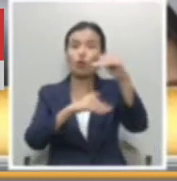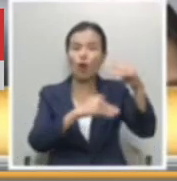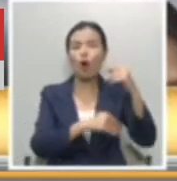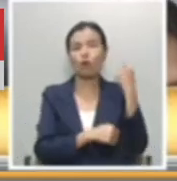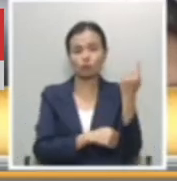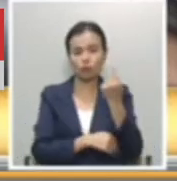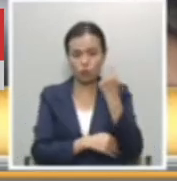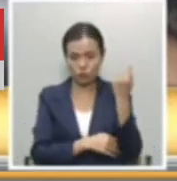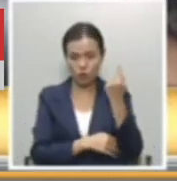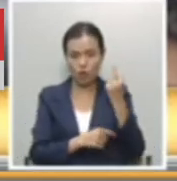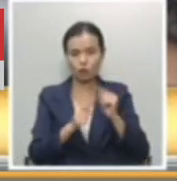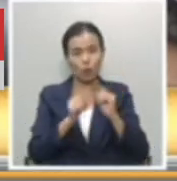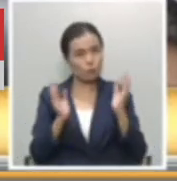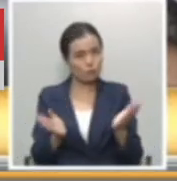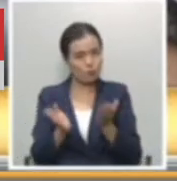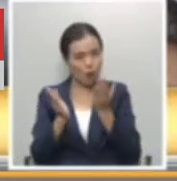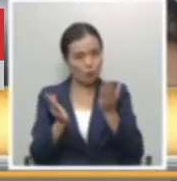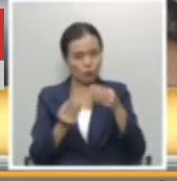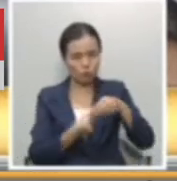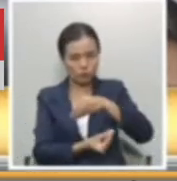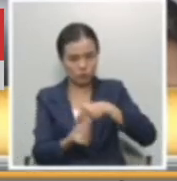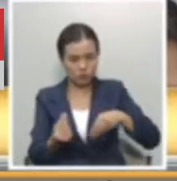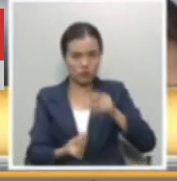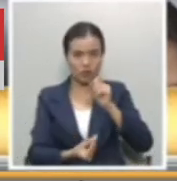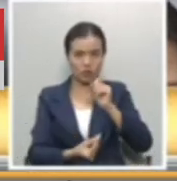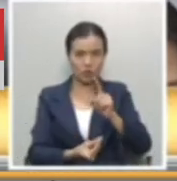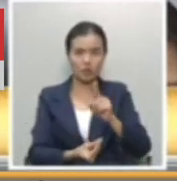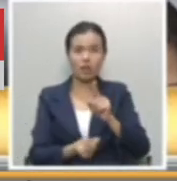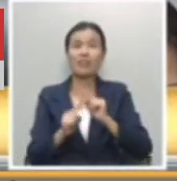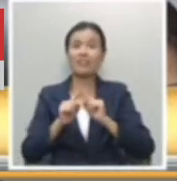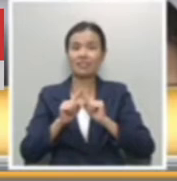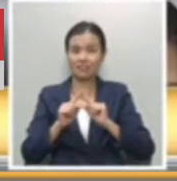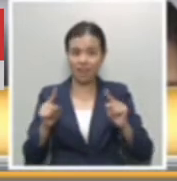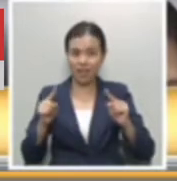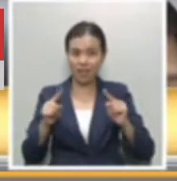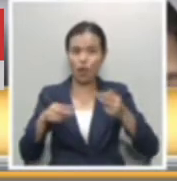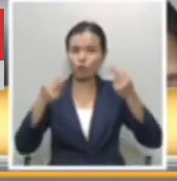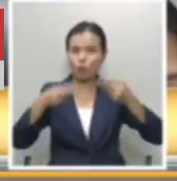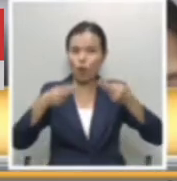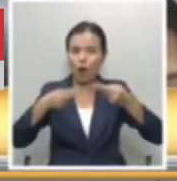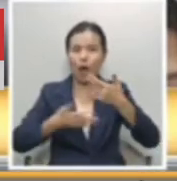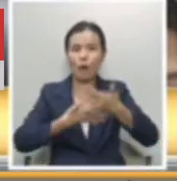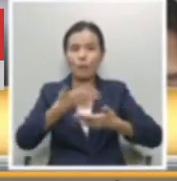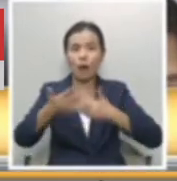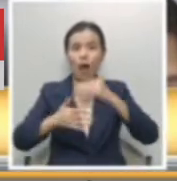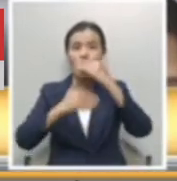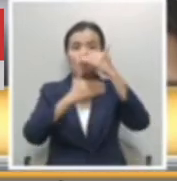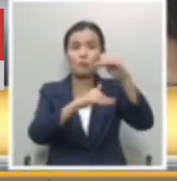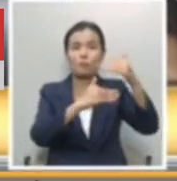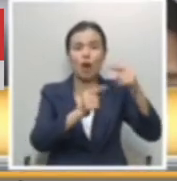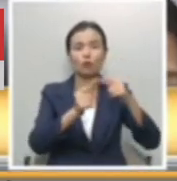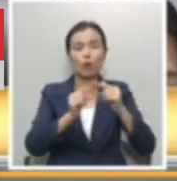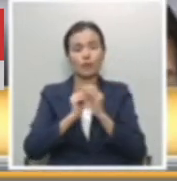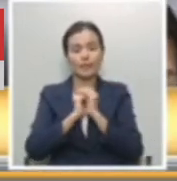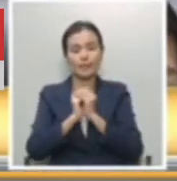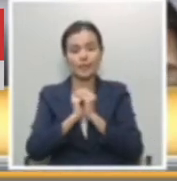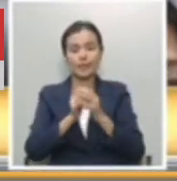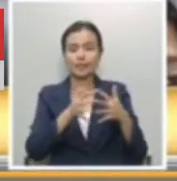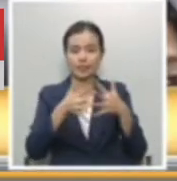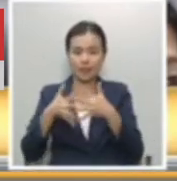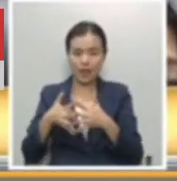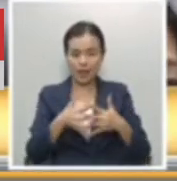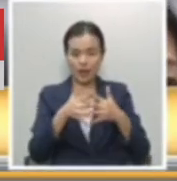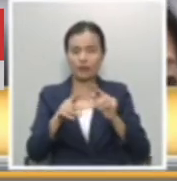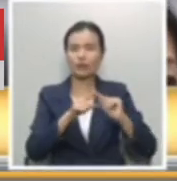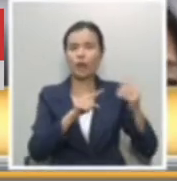องเที่ยวมาพยุงเศรษฐกิจแต่เมื่อเกิดสงครามทางการค้าระหว่างจีนกับสหรัฐนะครับท